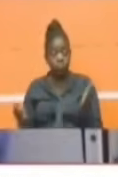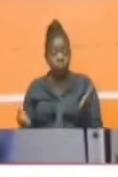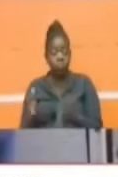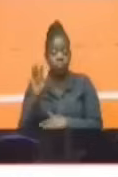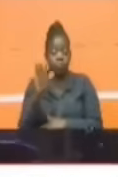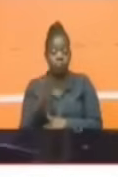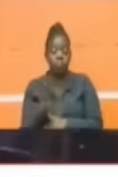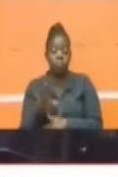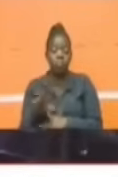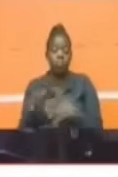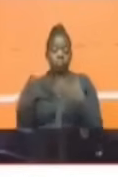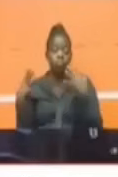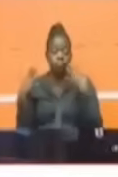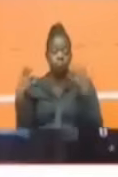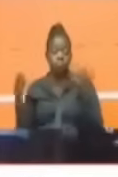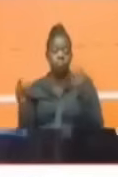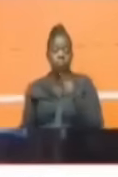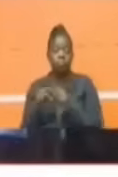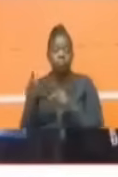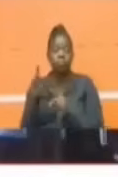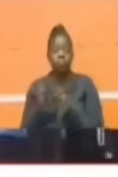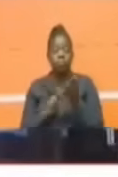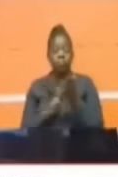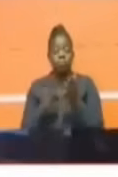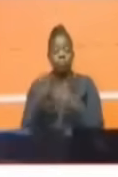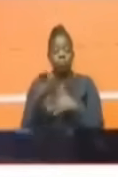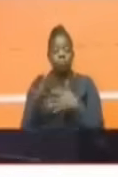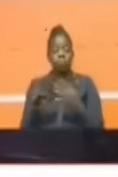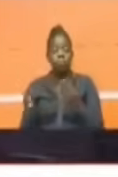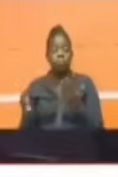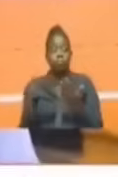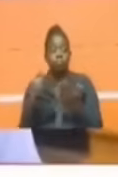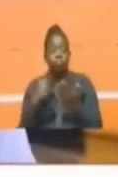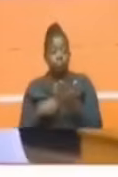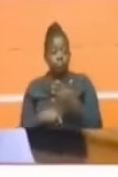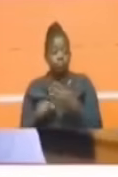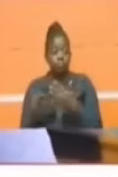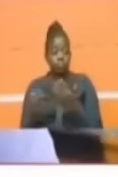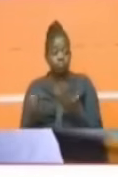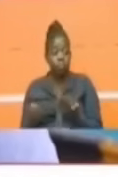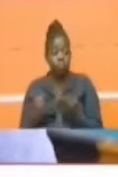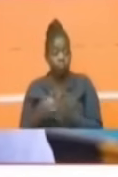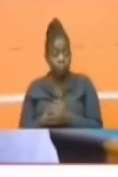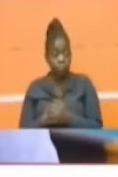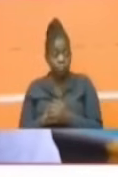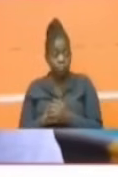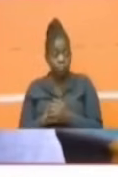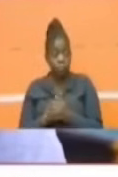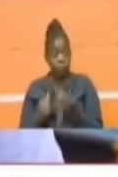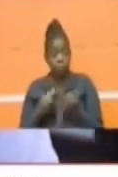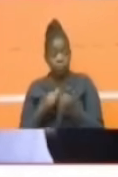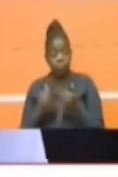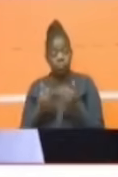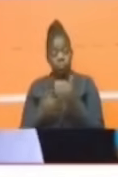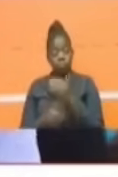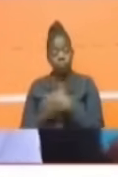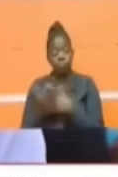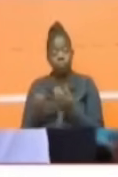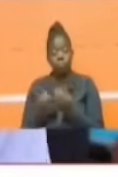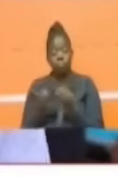wezipaakinga n'abantu abakozeseza eggaali boogeddeko naffe. Badde kalubizibwa nnyo ku makyanga abantu